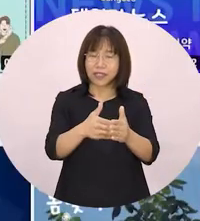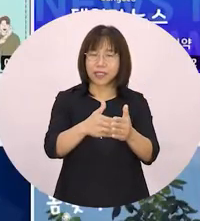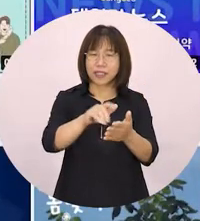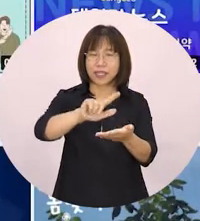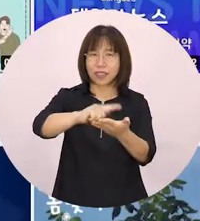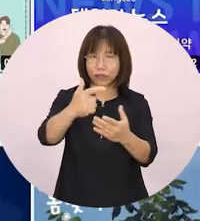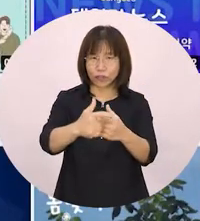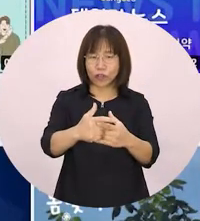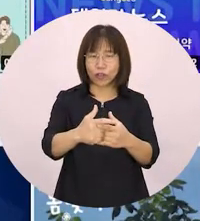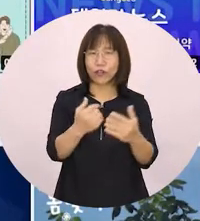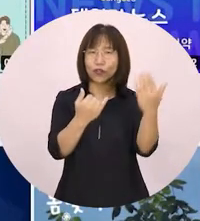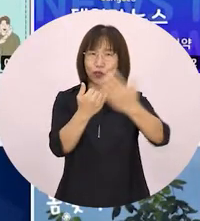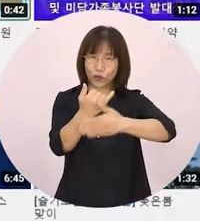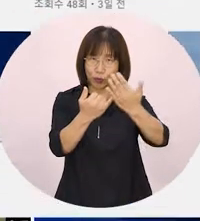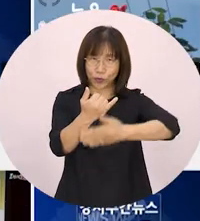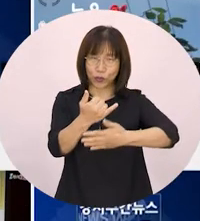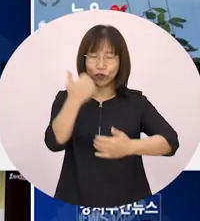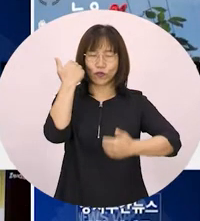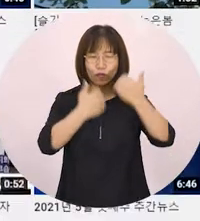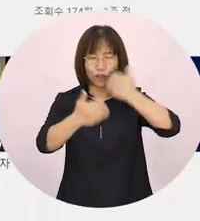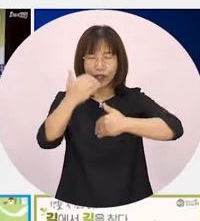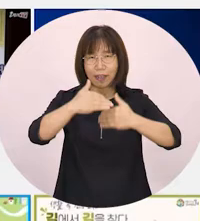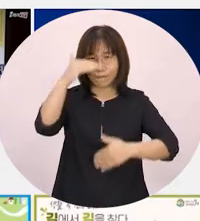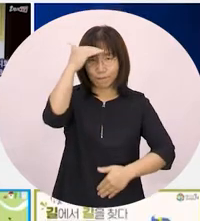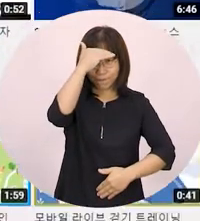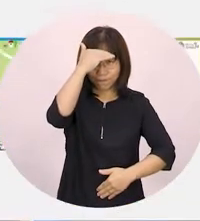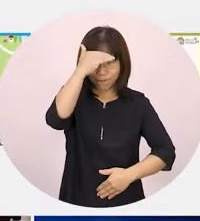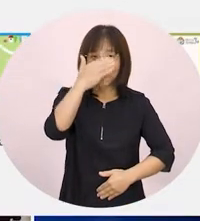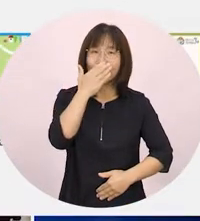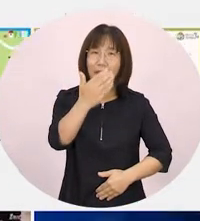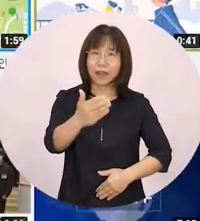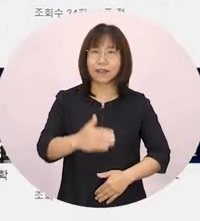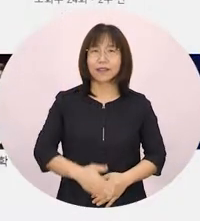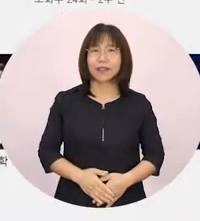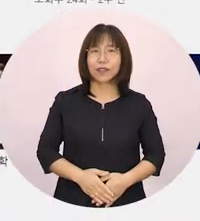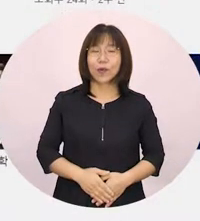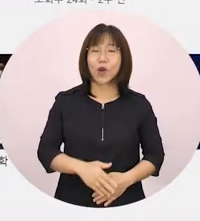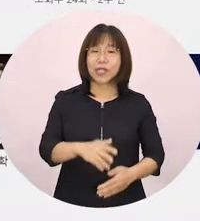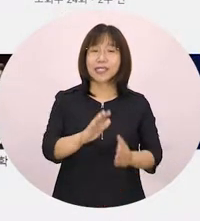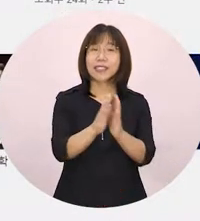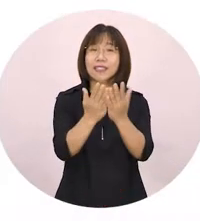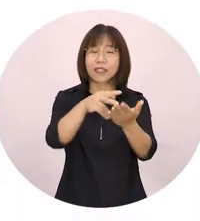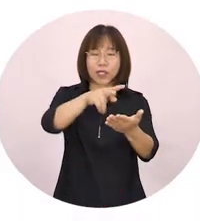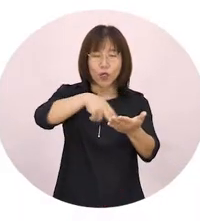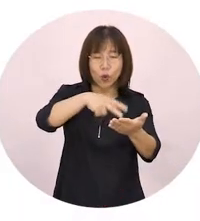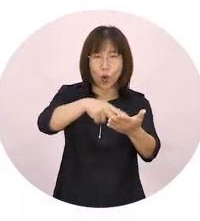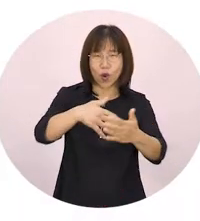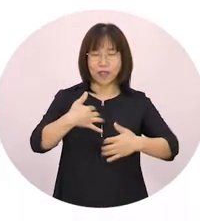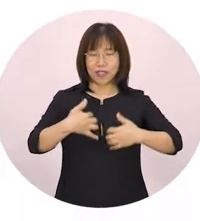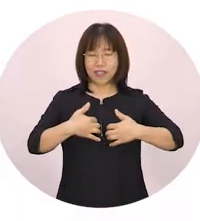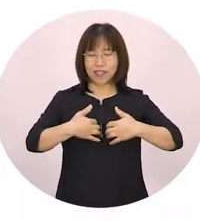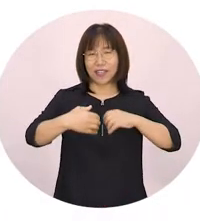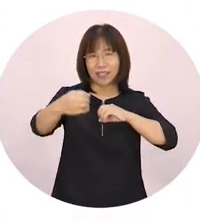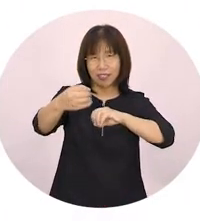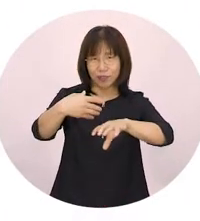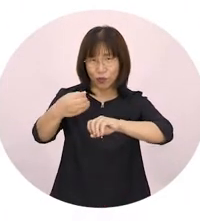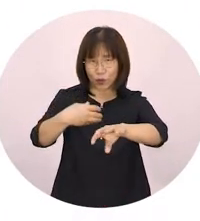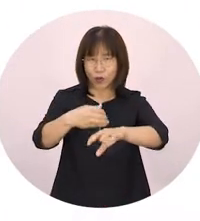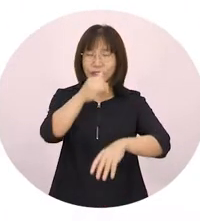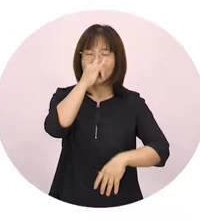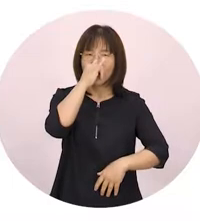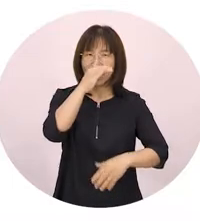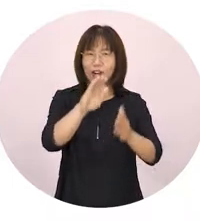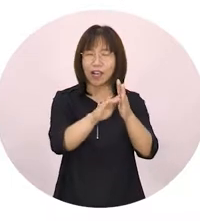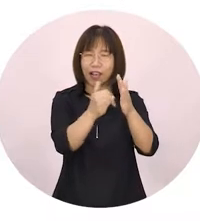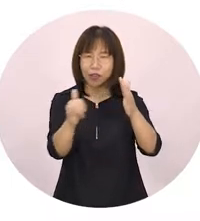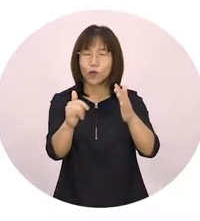6시까지 강서구청 유튜브 채널을 통해 누구나 시청할 수 있습니다. 또 독서와 퀴즈를 동시에 즐길 수 있는